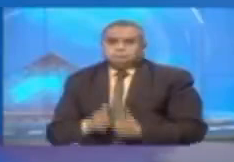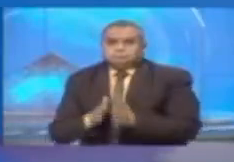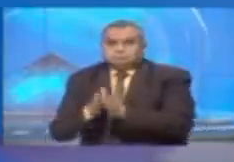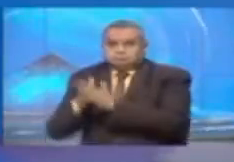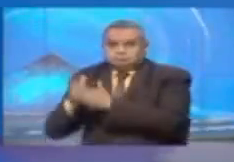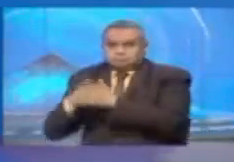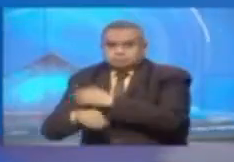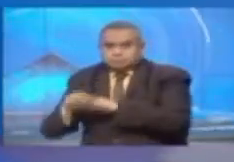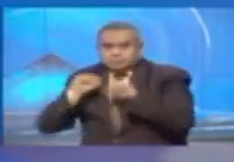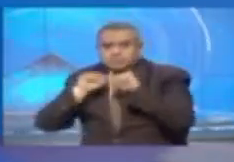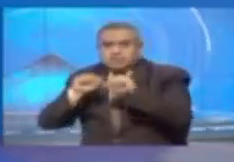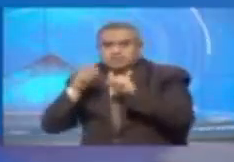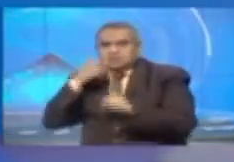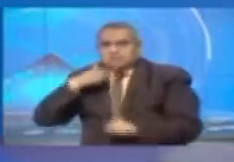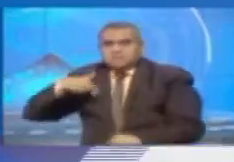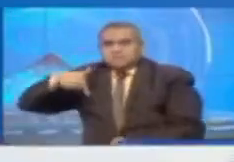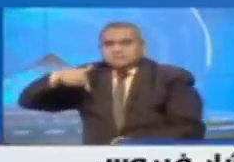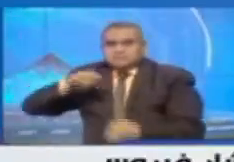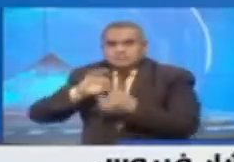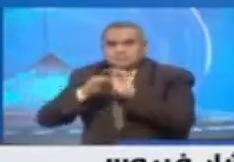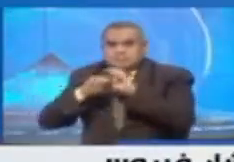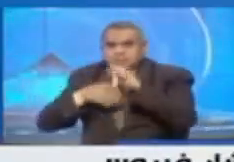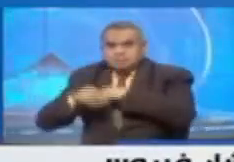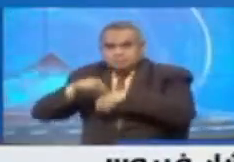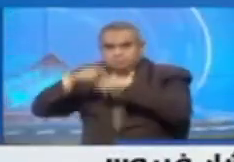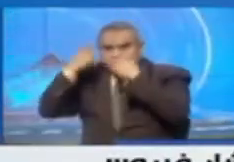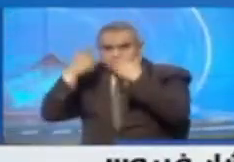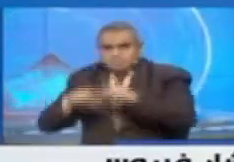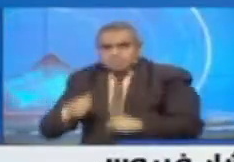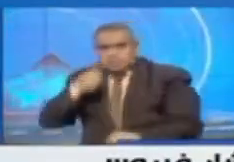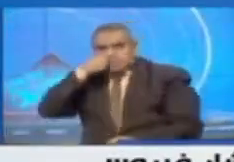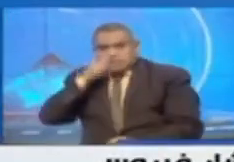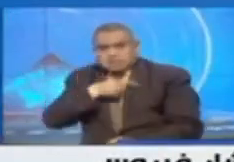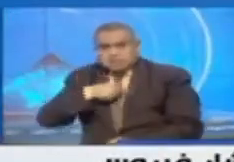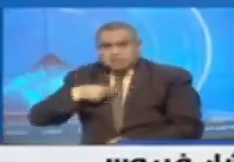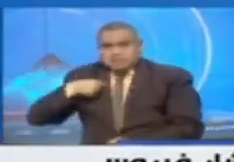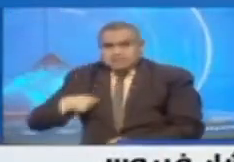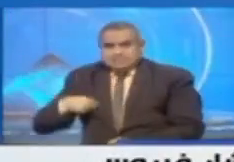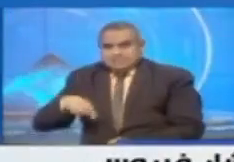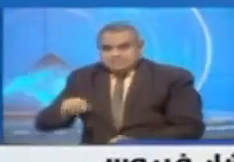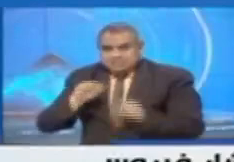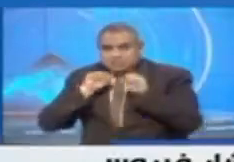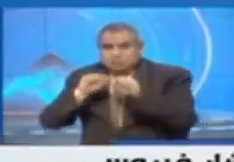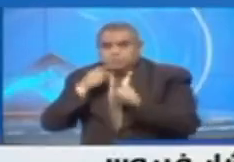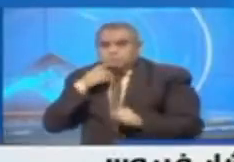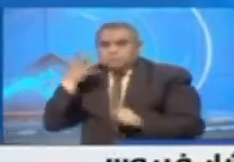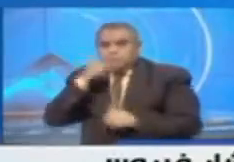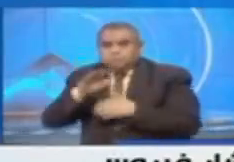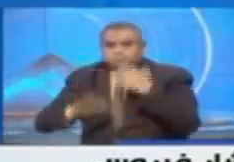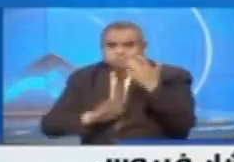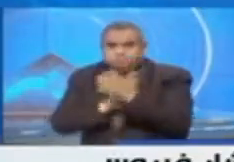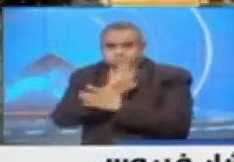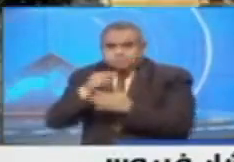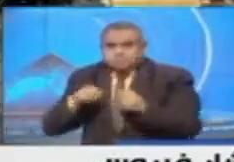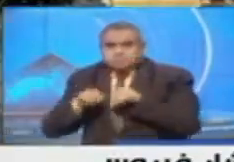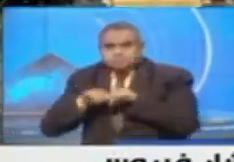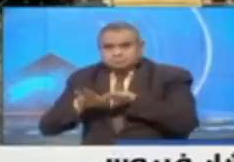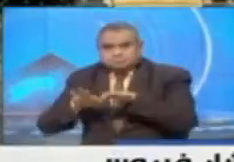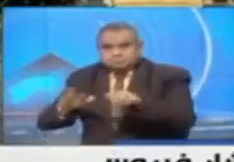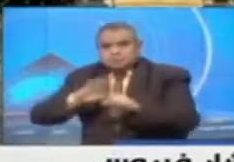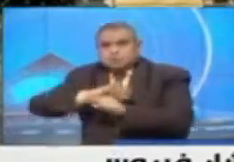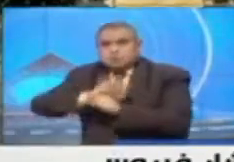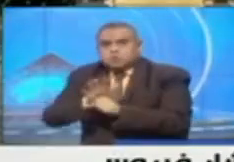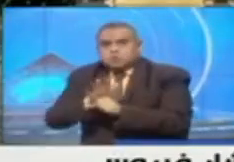بدأ الحجر الصحي ل6 ملايين شخص في مدينة تشينغتشو الواقعة في وسط الصين، وذلك بعد أن أثار تفشي فيروس